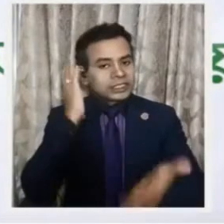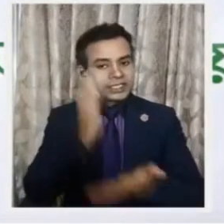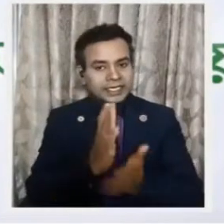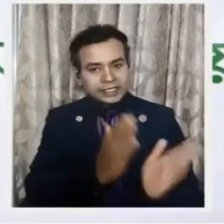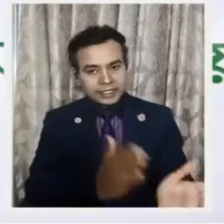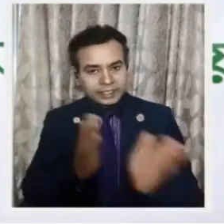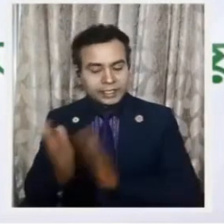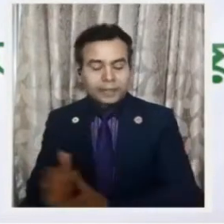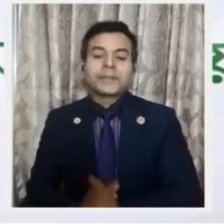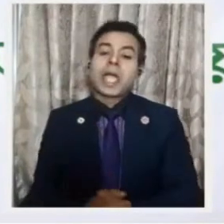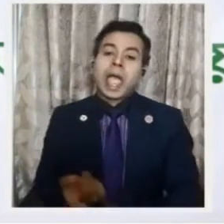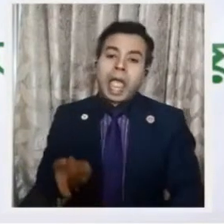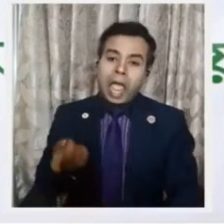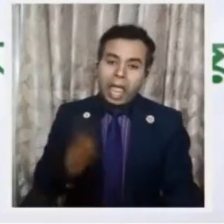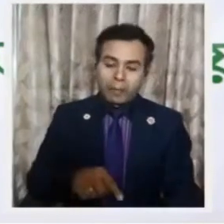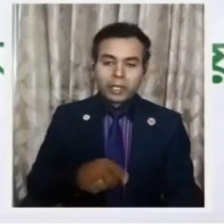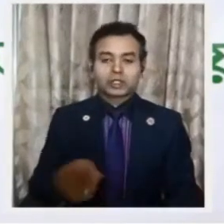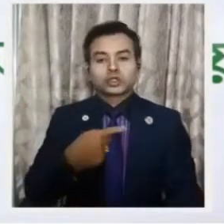10 জুন 2020।